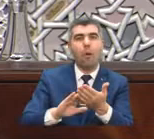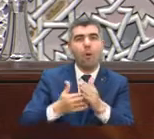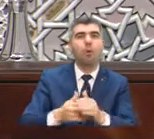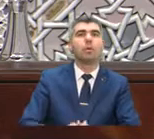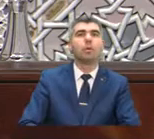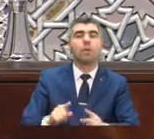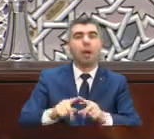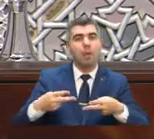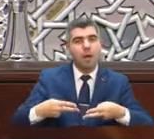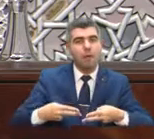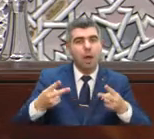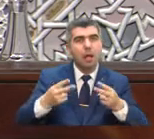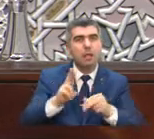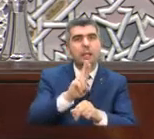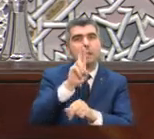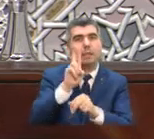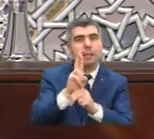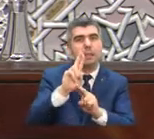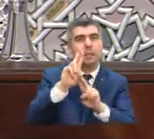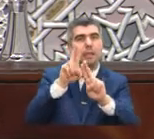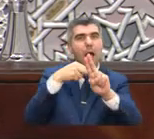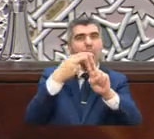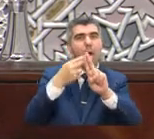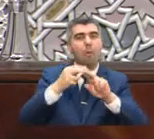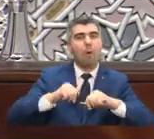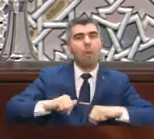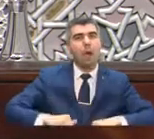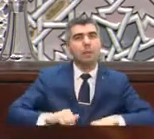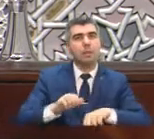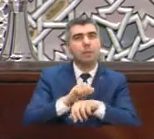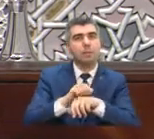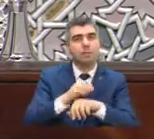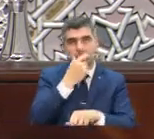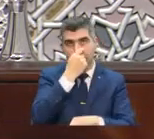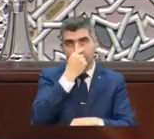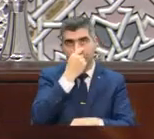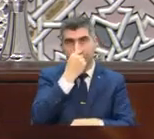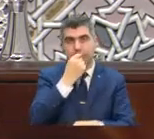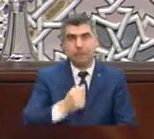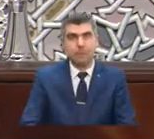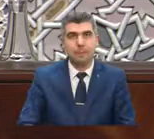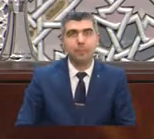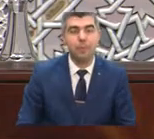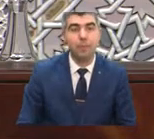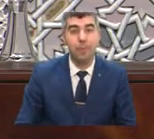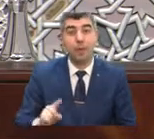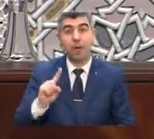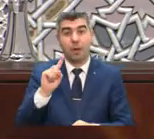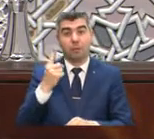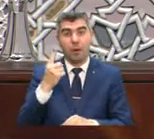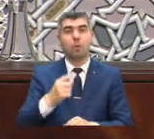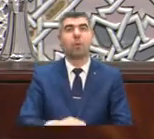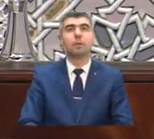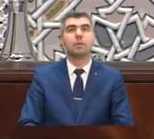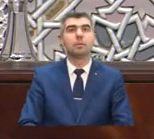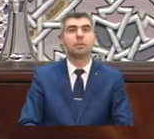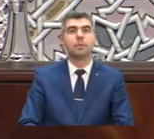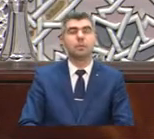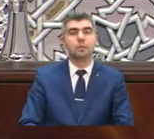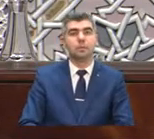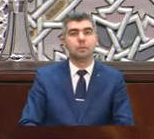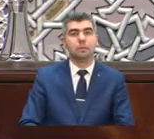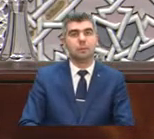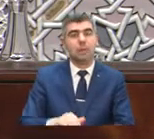واحدة لتنال جوابا موحدا من لدن السيد الوزير. أولها من فريق